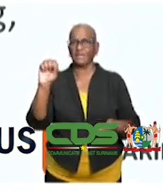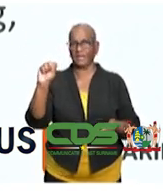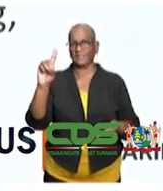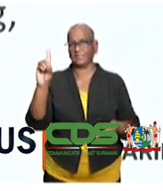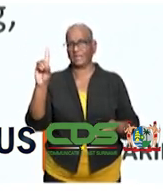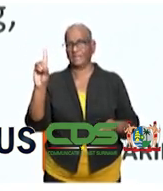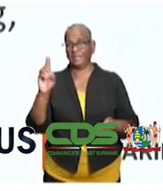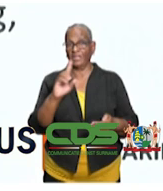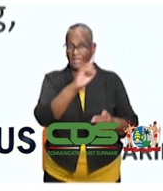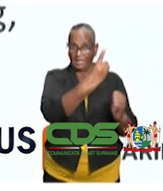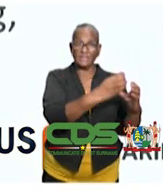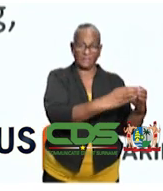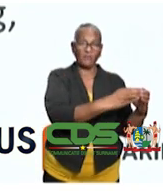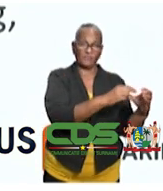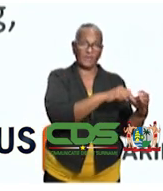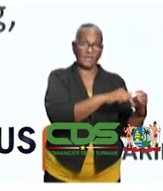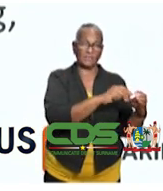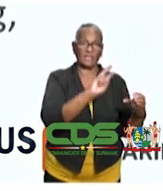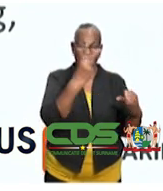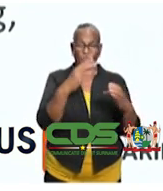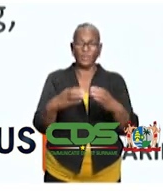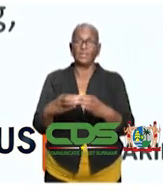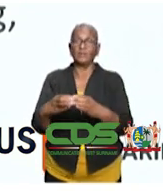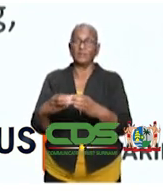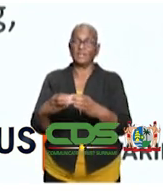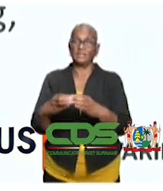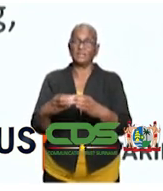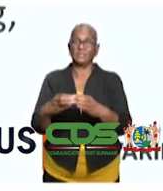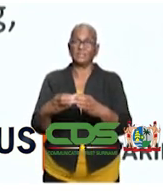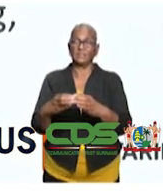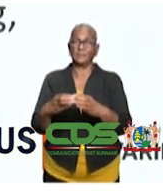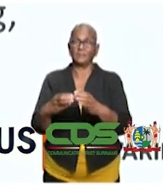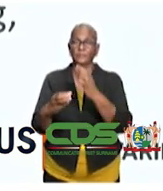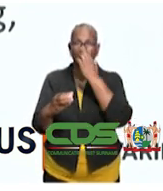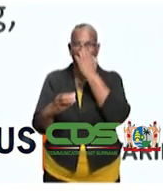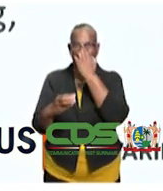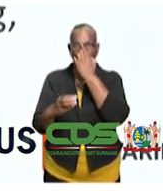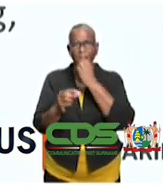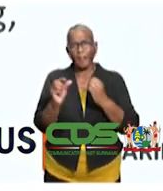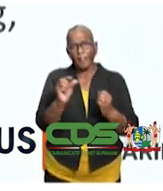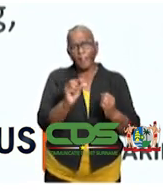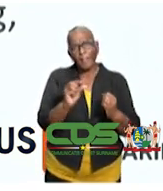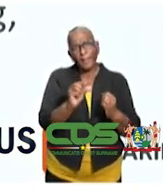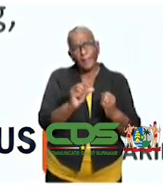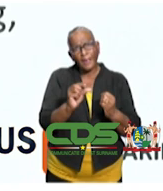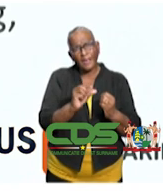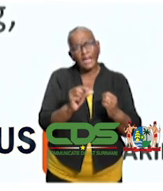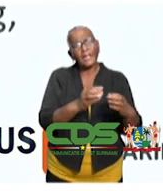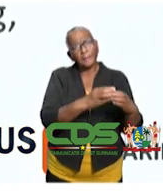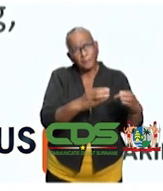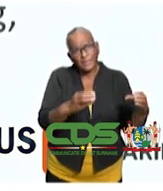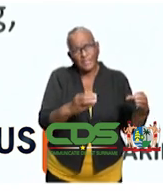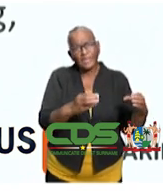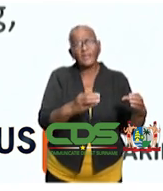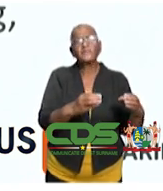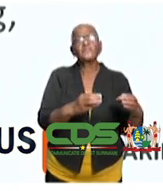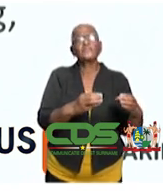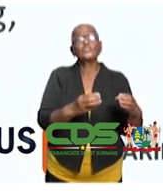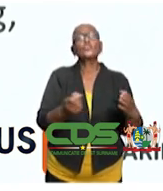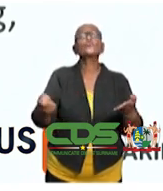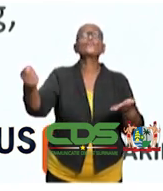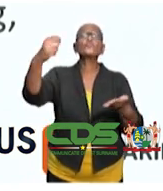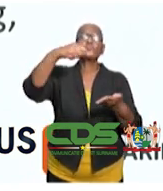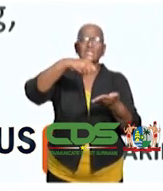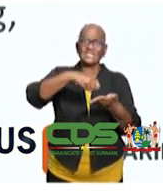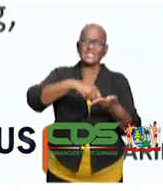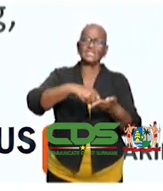Fase 1 en fase 2 afnemers in de categorie klein commercieel worden gesubsidieerd met